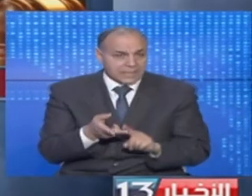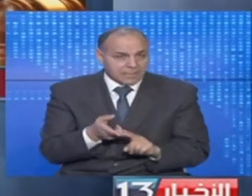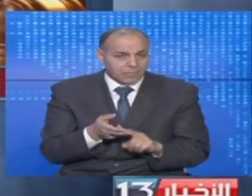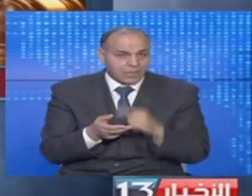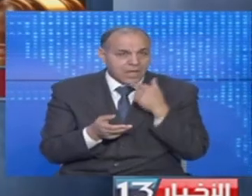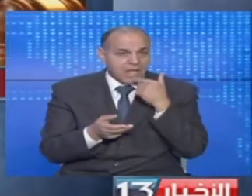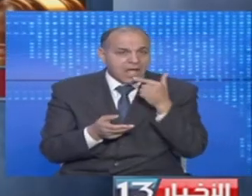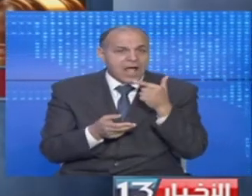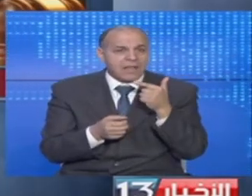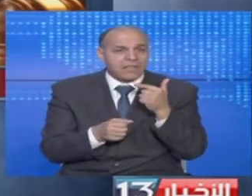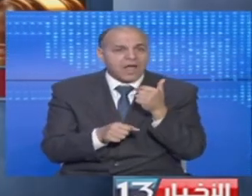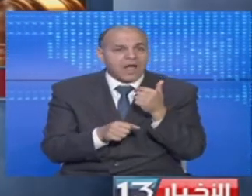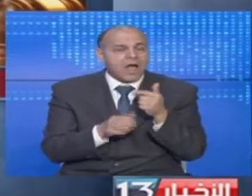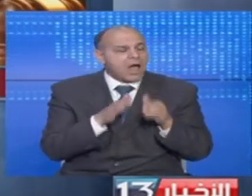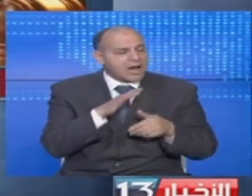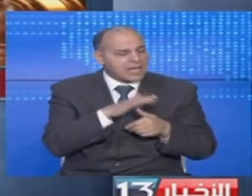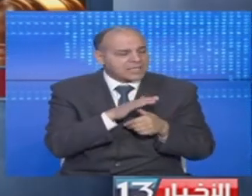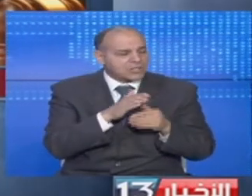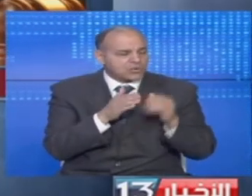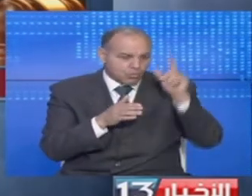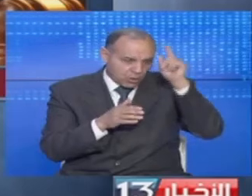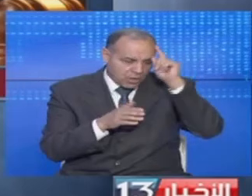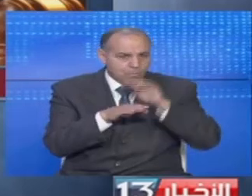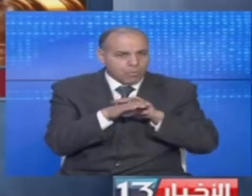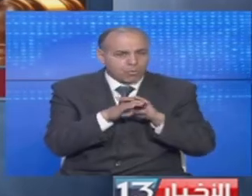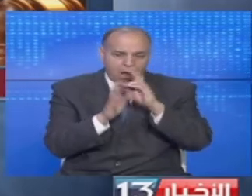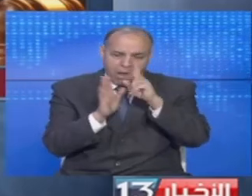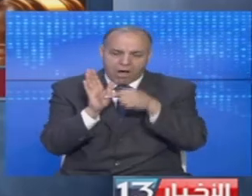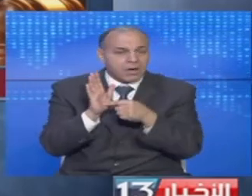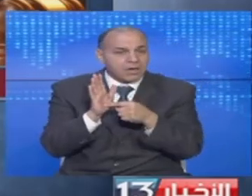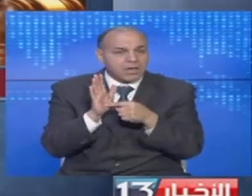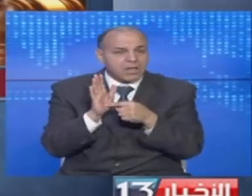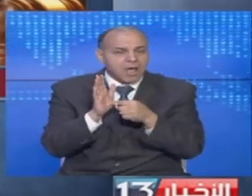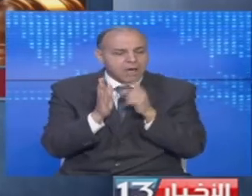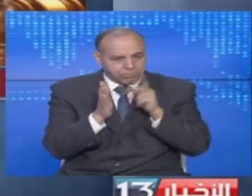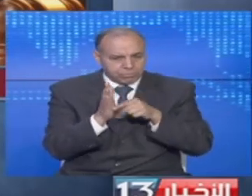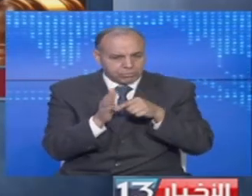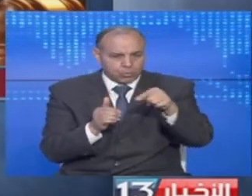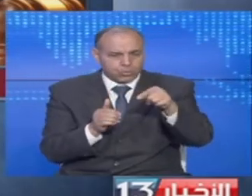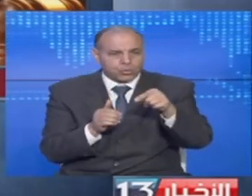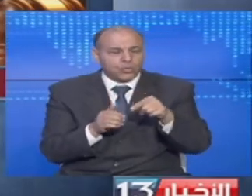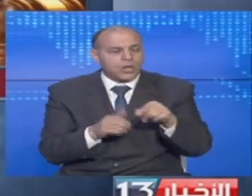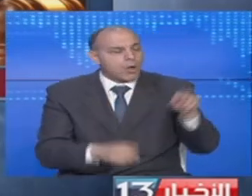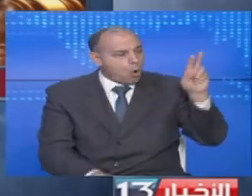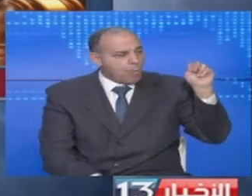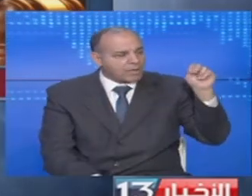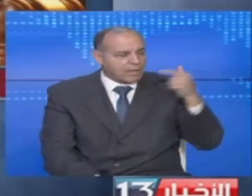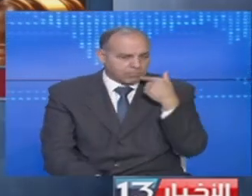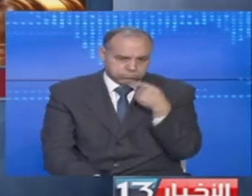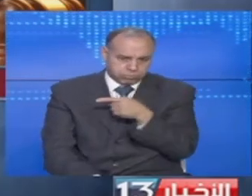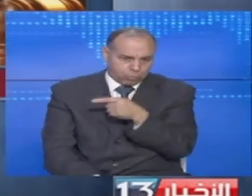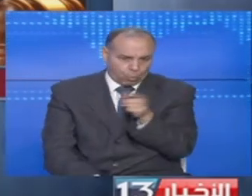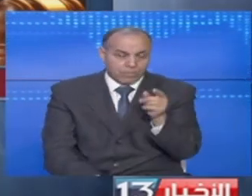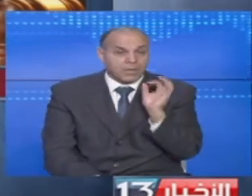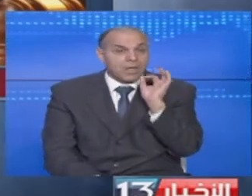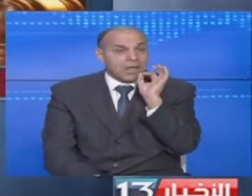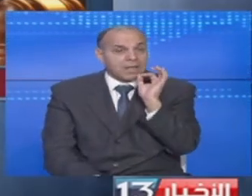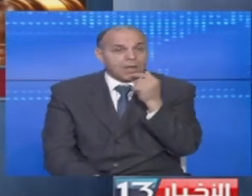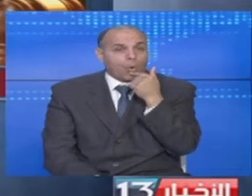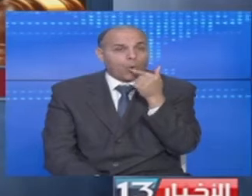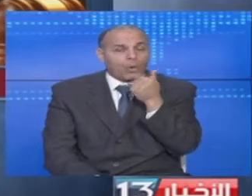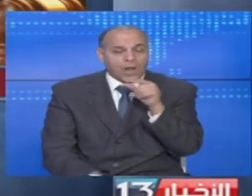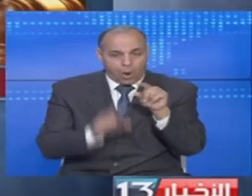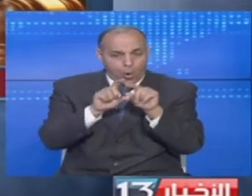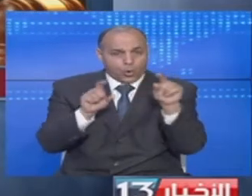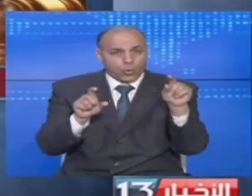الإنسان رسالة إلى رئيس الجمهورية تتعلق بالقرار الذي سيتم إصداره من قبل الجمعية العامة للأمم المتحدة